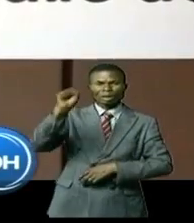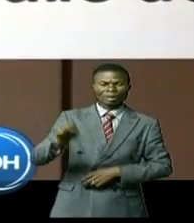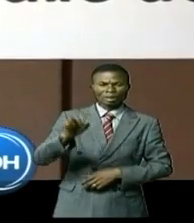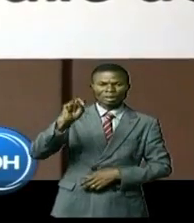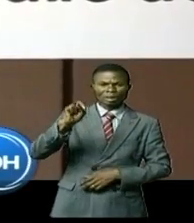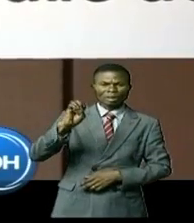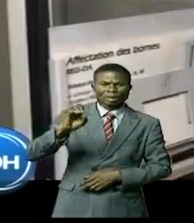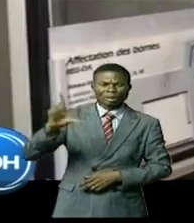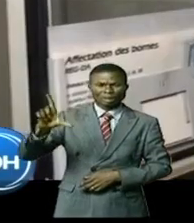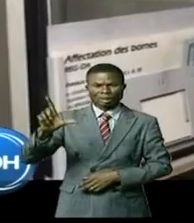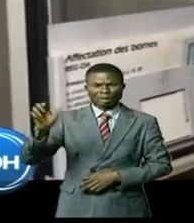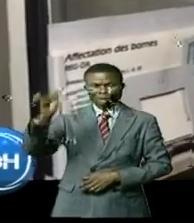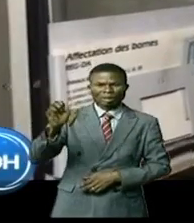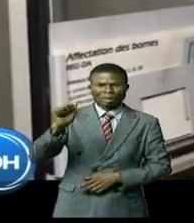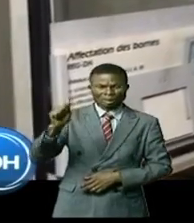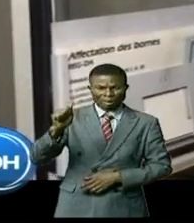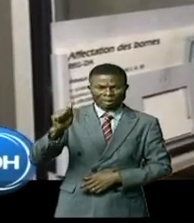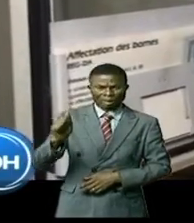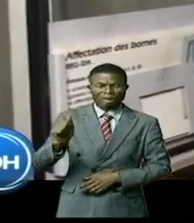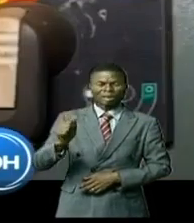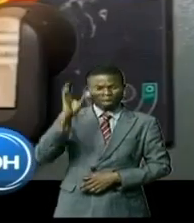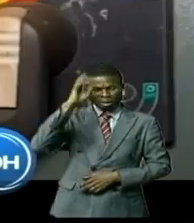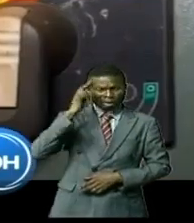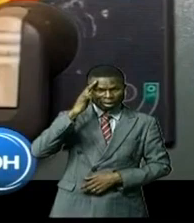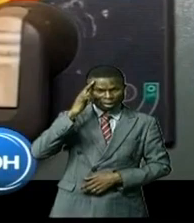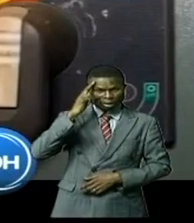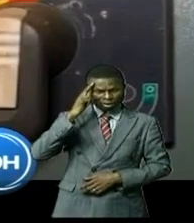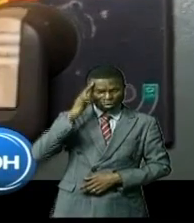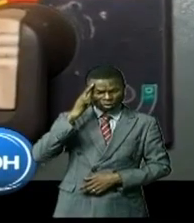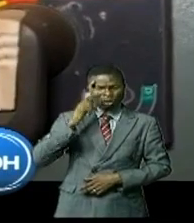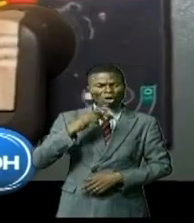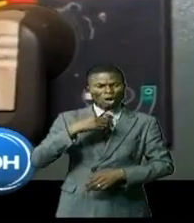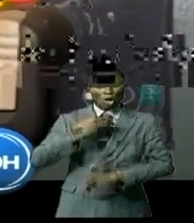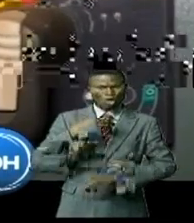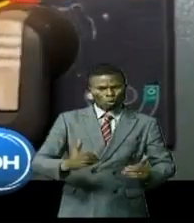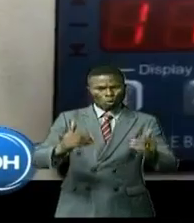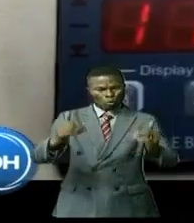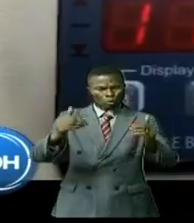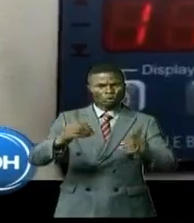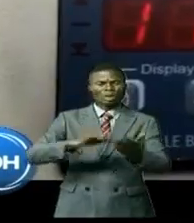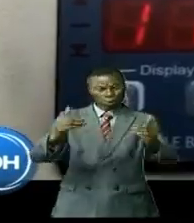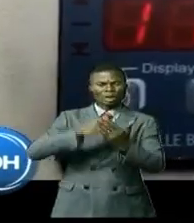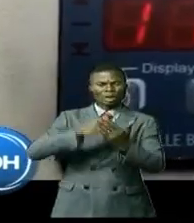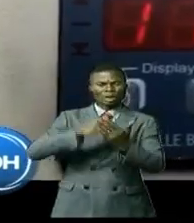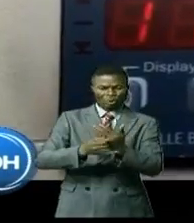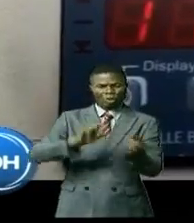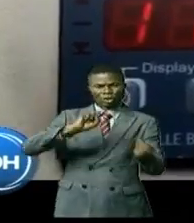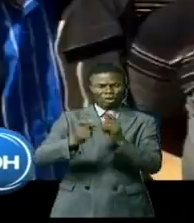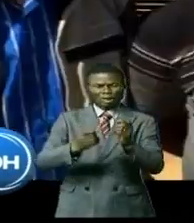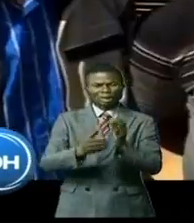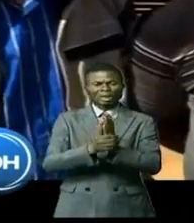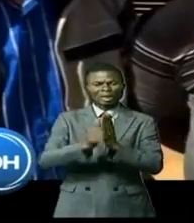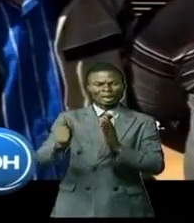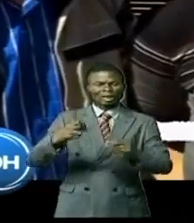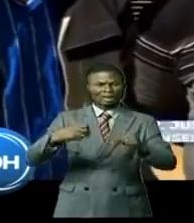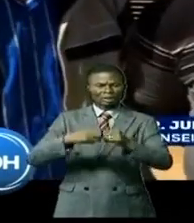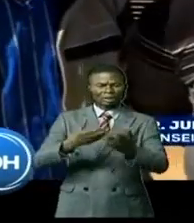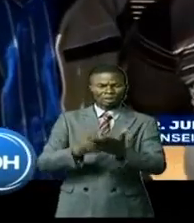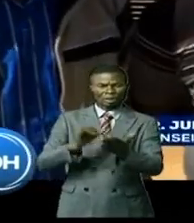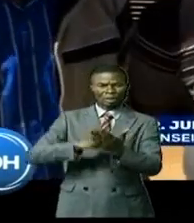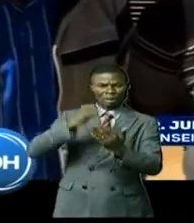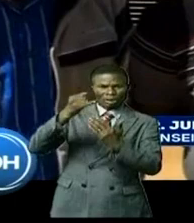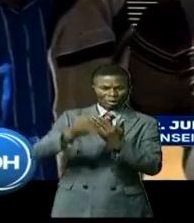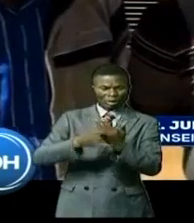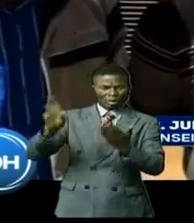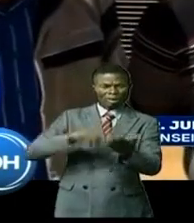Jean Bosco Kayombo-Kayan, s'est résolu de réactiver ses projets pour améliorer la qualité de la desserte. C'est un projet qui est